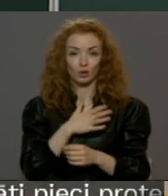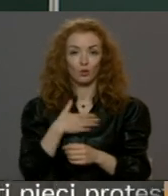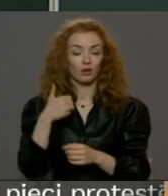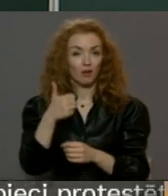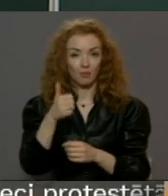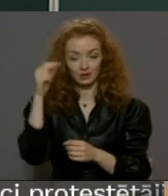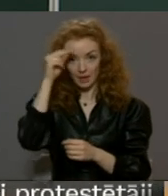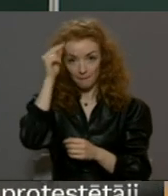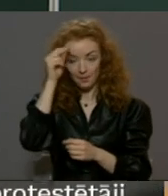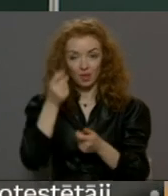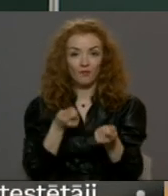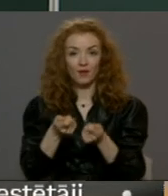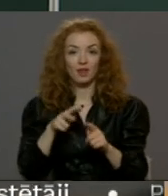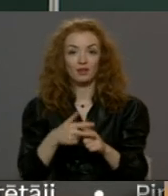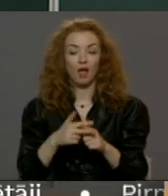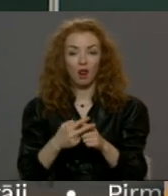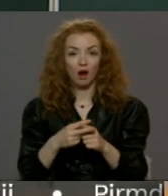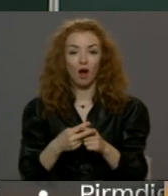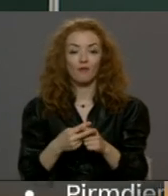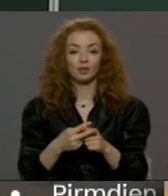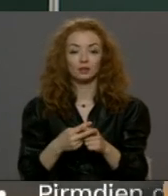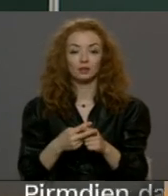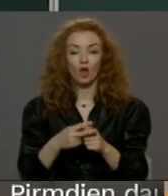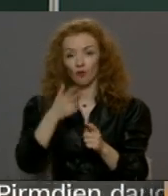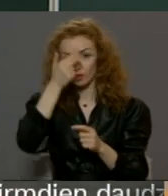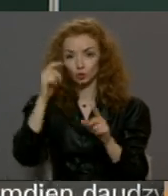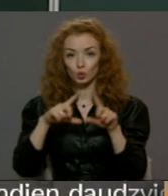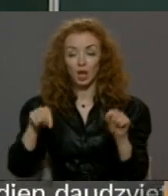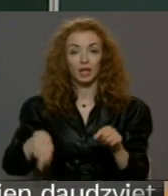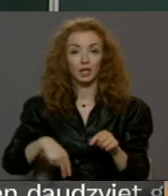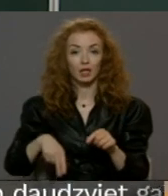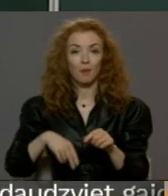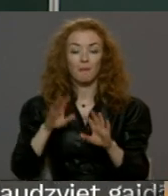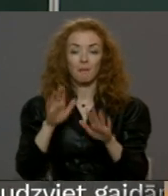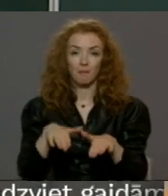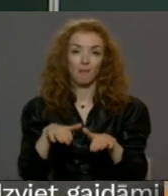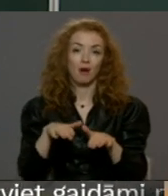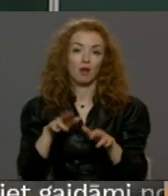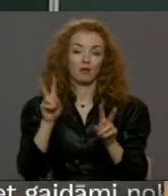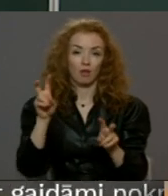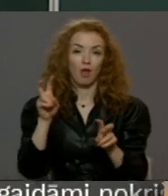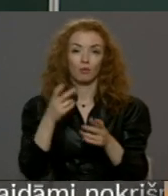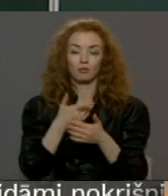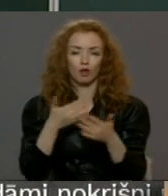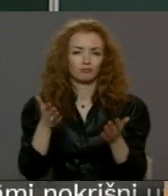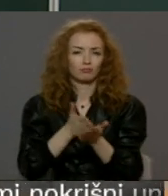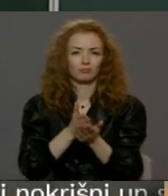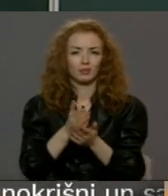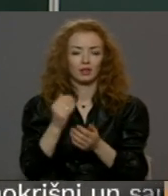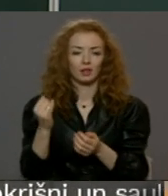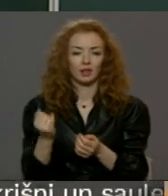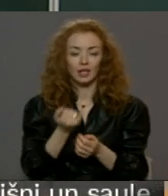vadiem. Jelgavas vidusskolas direktori par metakognīciju. Ļoti patika šis seminārs, jo mums